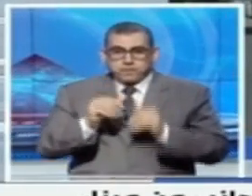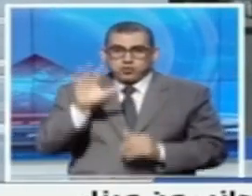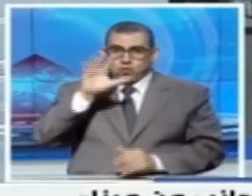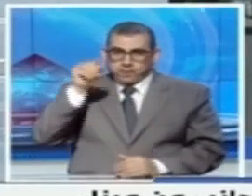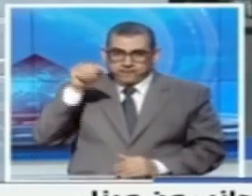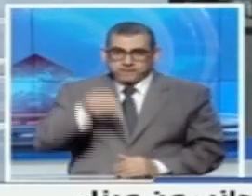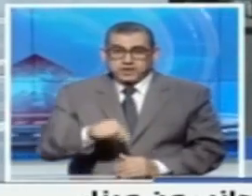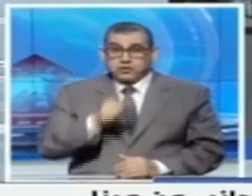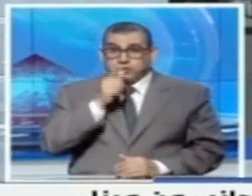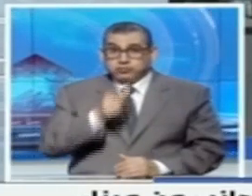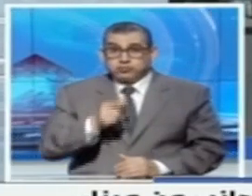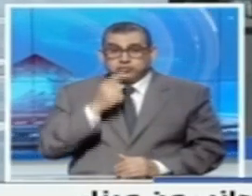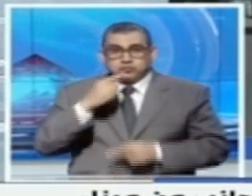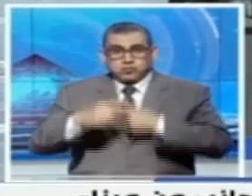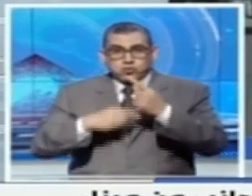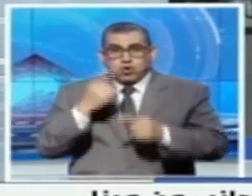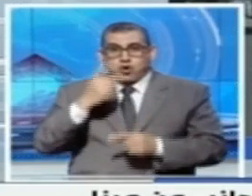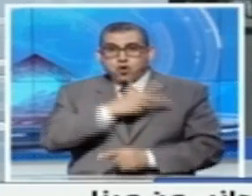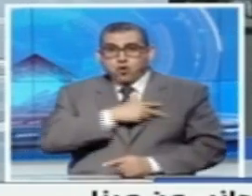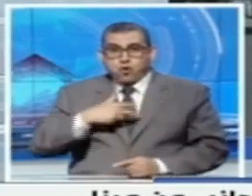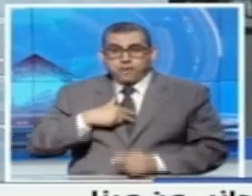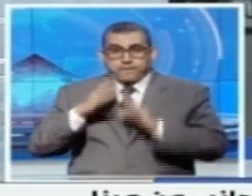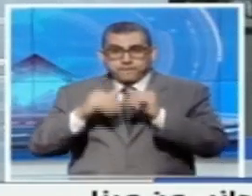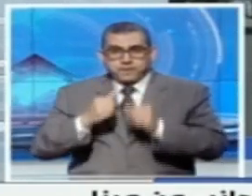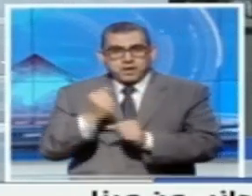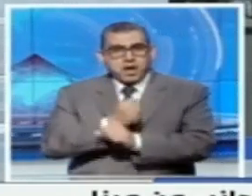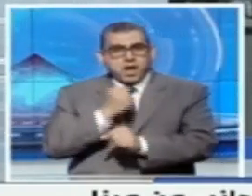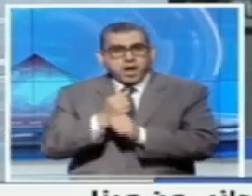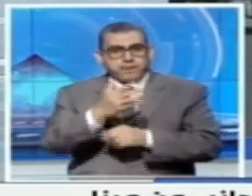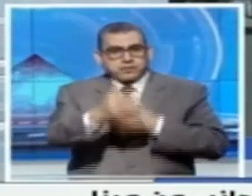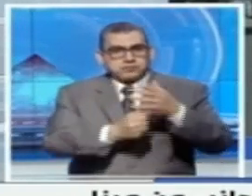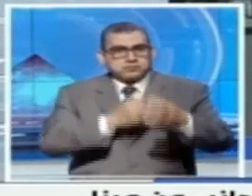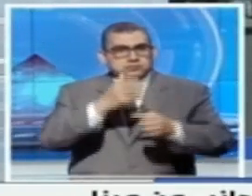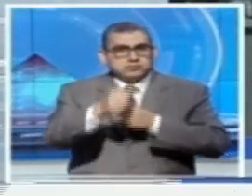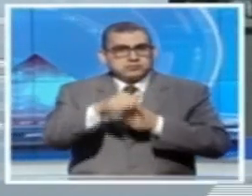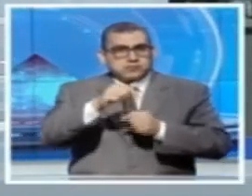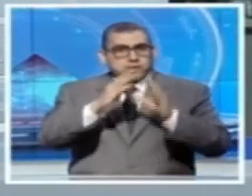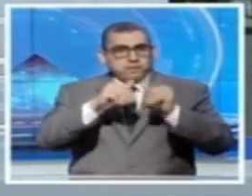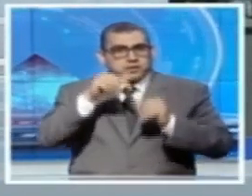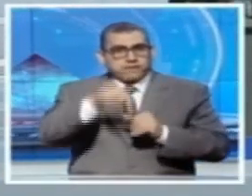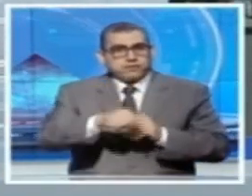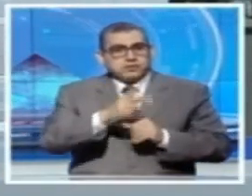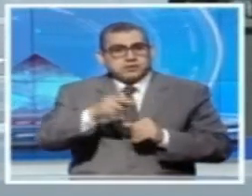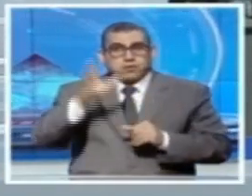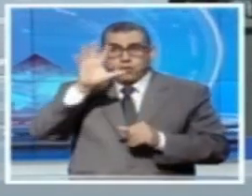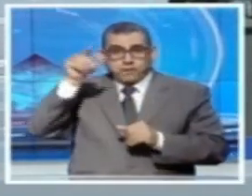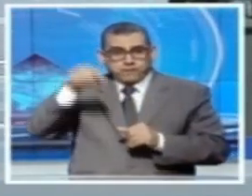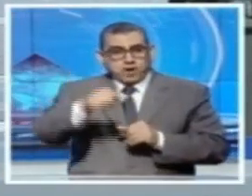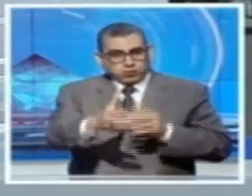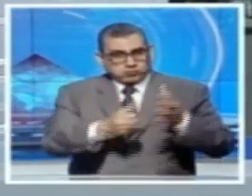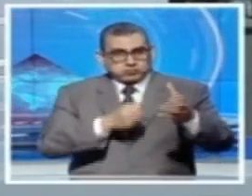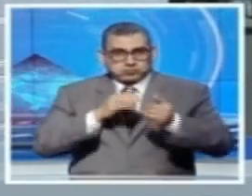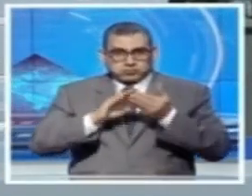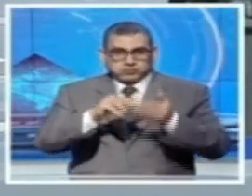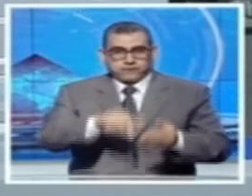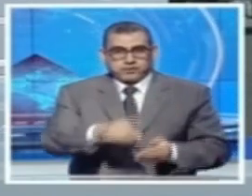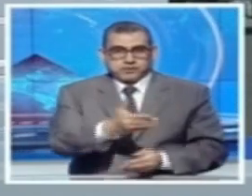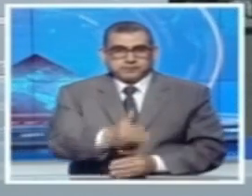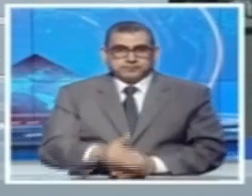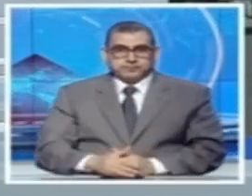والأجانب. هذا وتواصل السلطات المصرية عملية إجلاء العالقين المصريين وآخرين من جنسيات